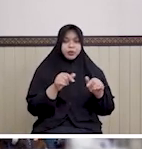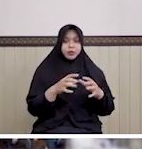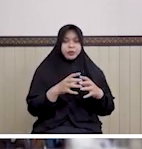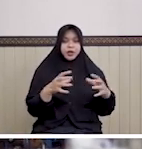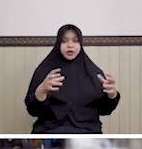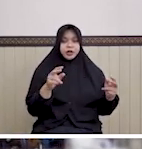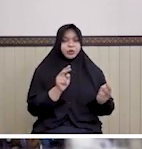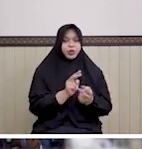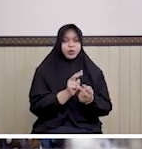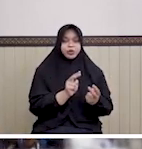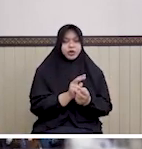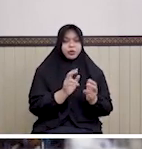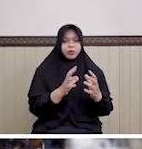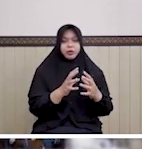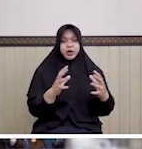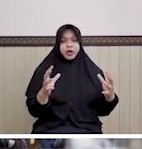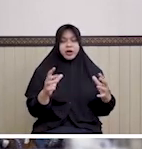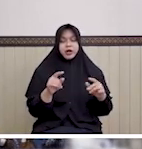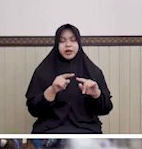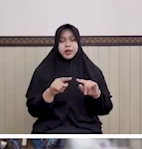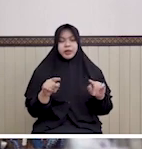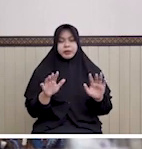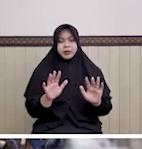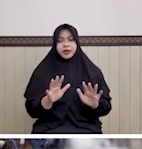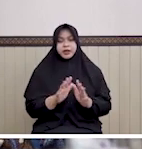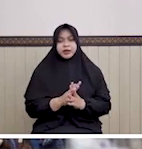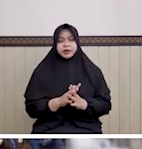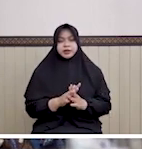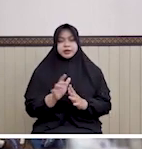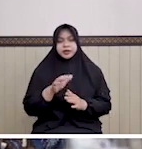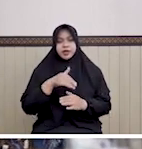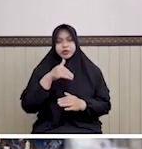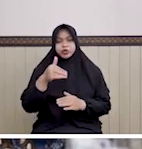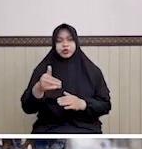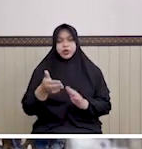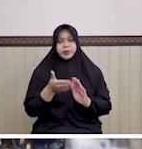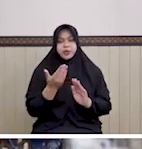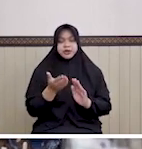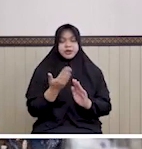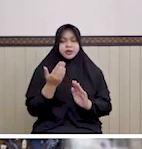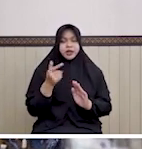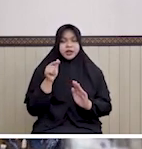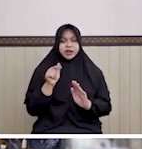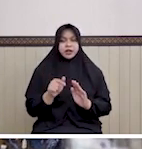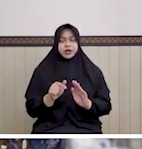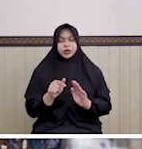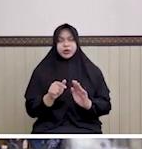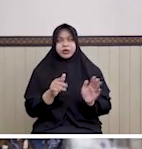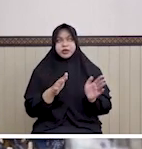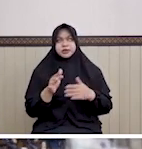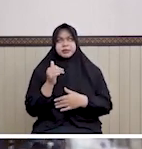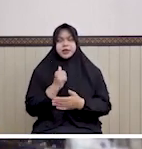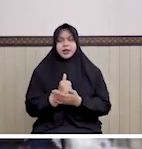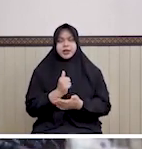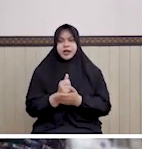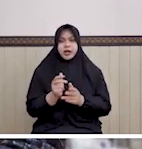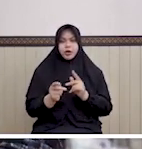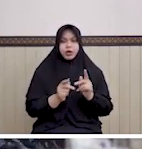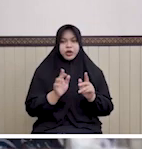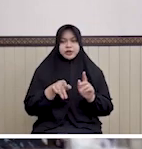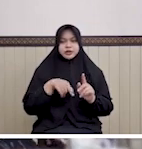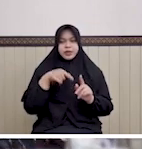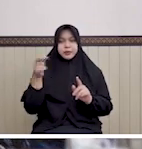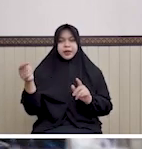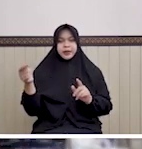yang lebih utama pemerkosaannya ya nanti selain selanjutnya pelecehan pelajaran ini pun sebenarnya kalau tidak